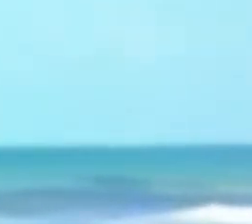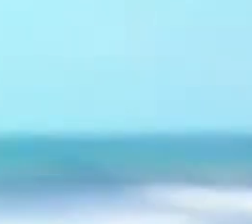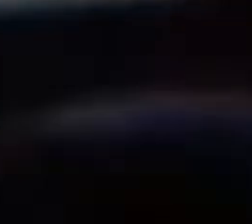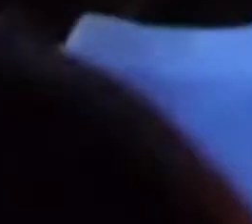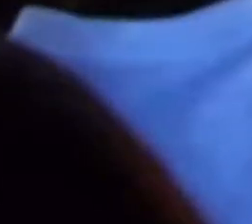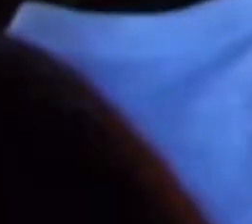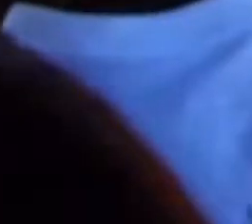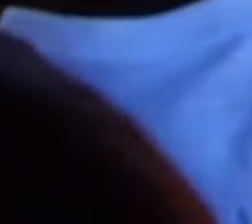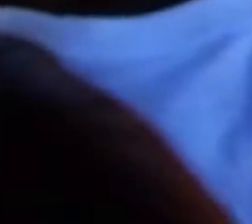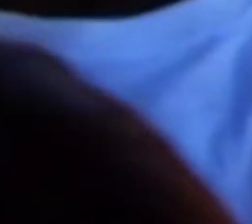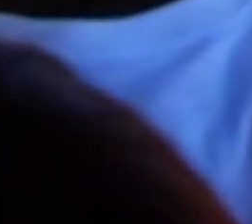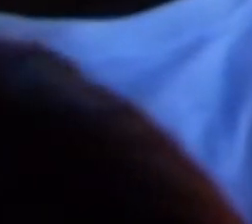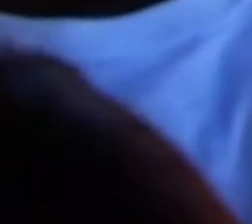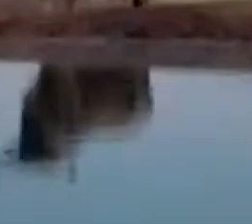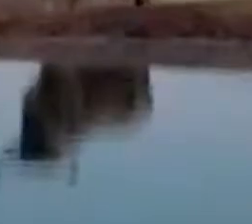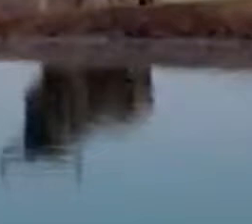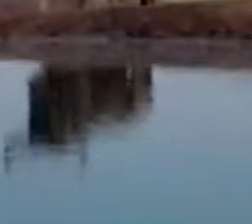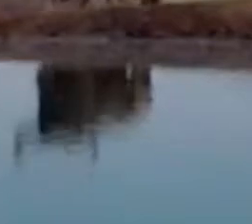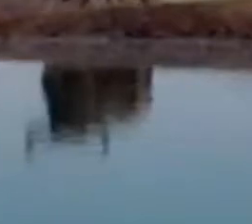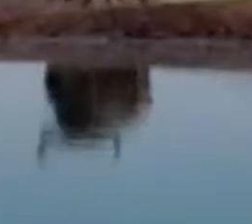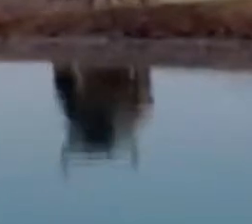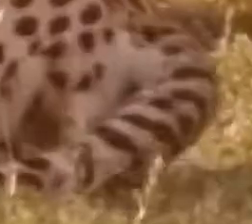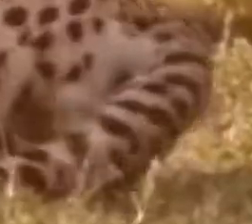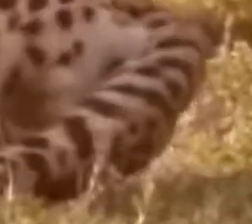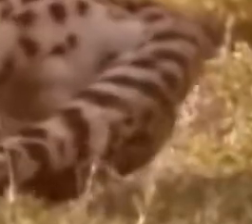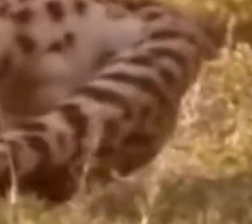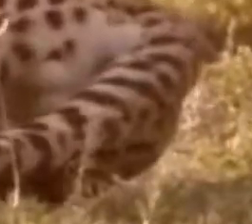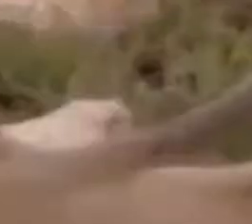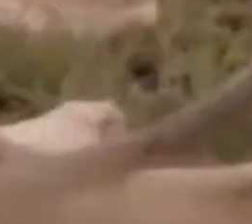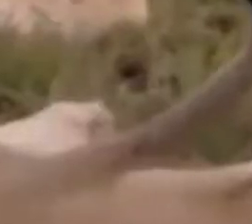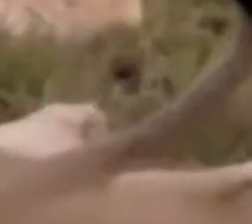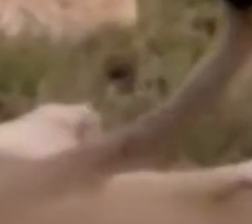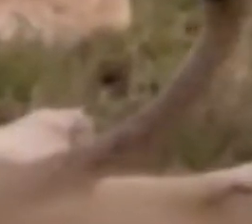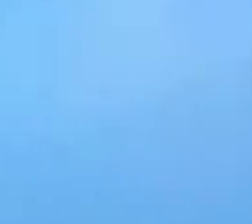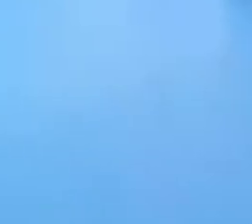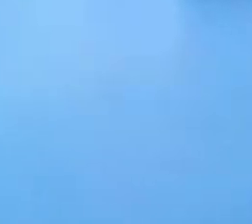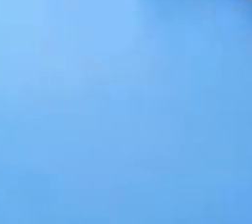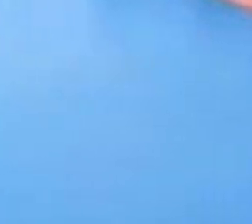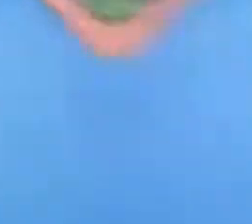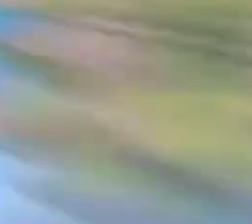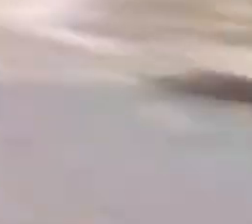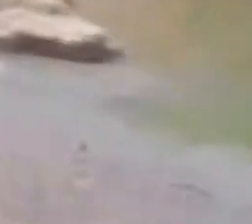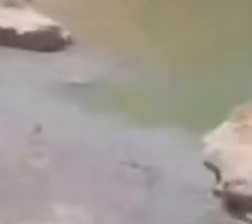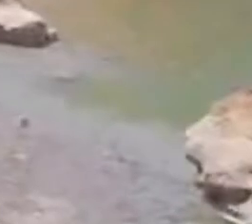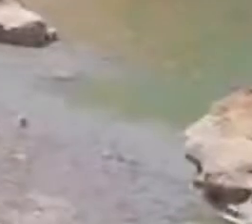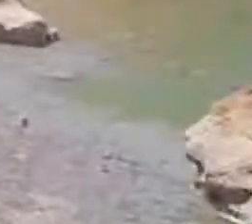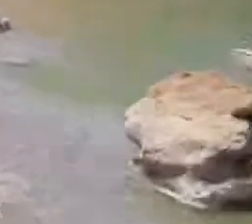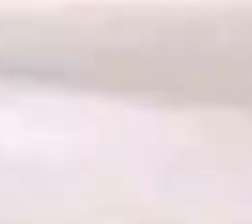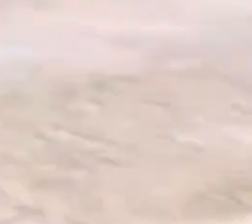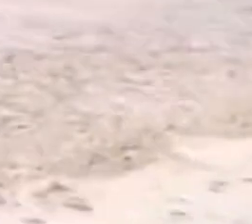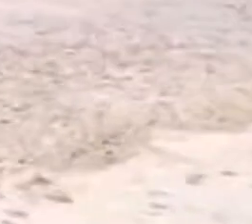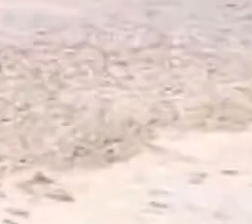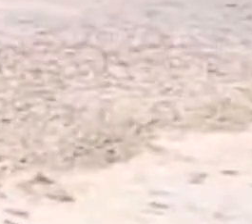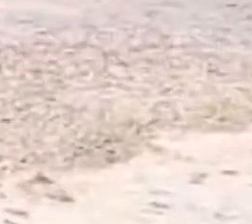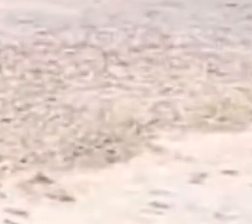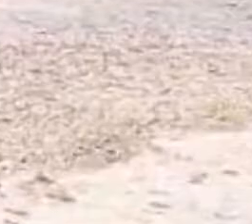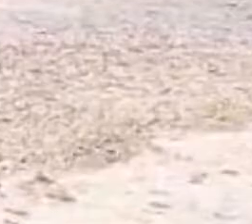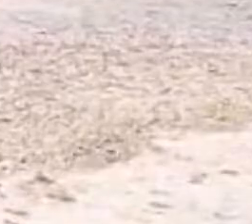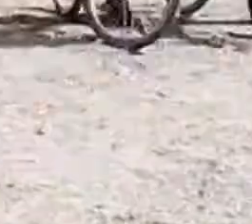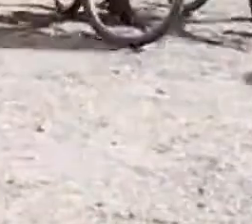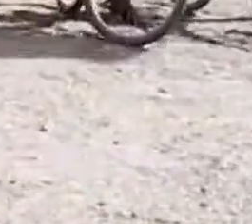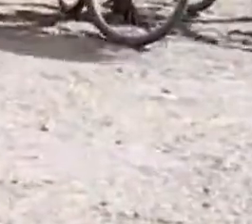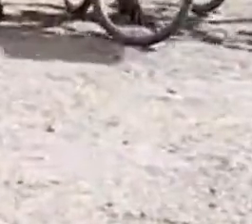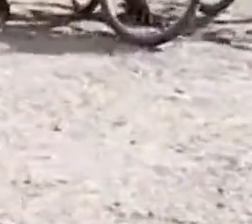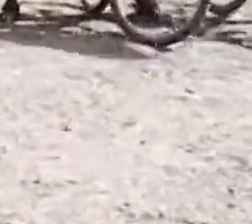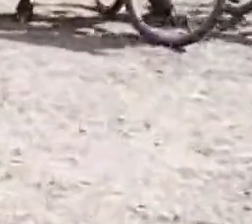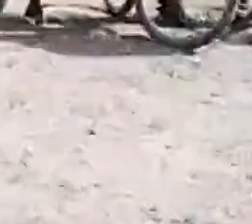mbugani kuona wanyama wetu wa kifahari. Bila shaka, tutaanza tena kuunda kumbukumbu za kipekee na wapendwa